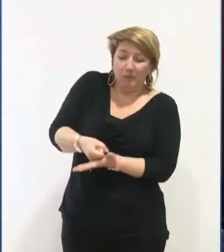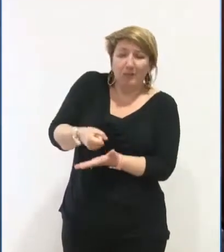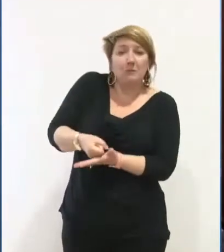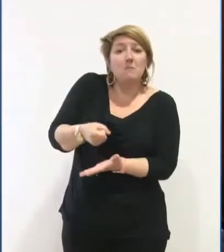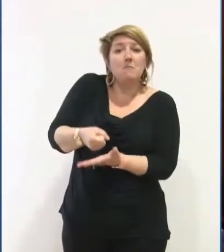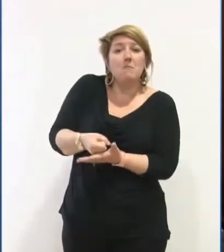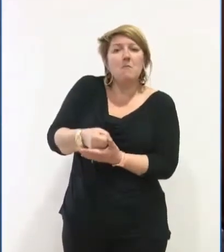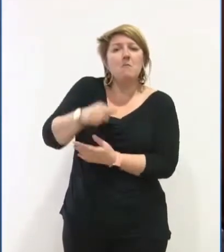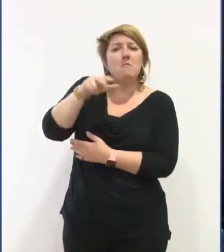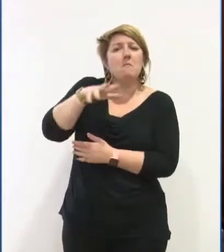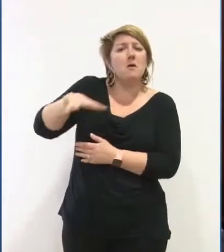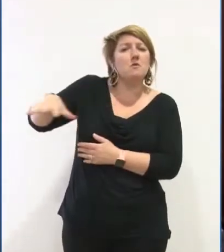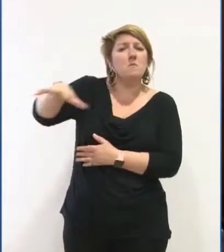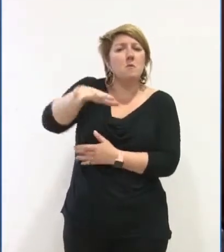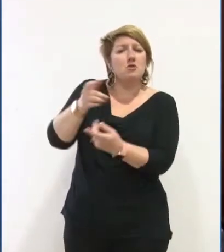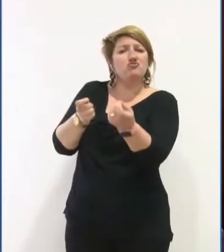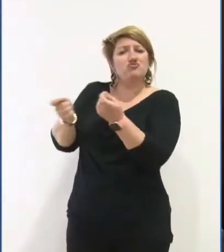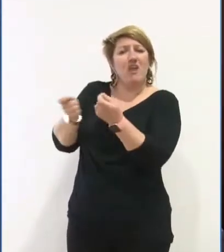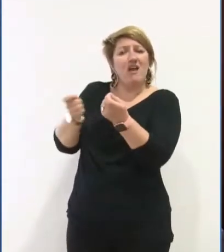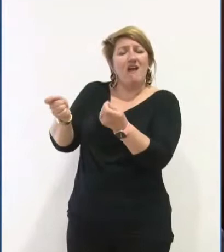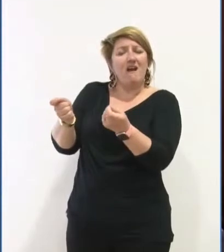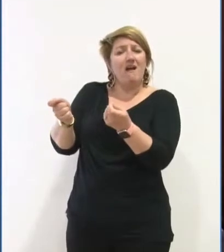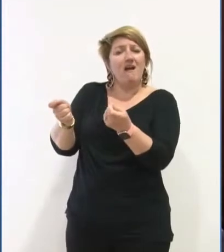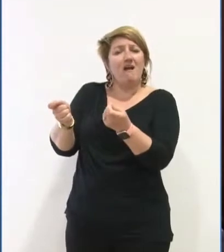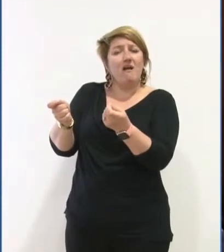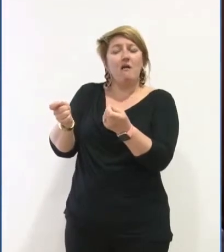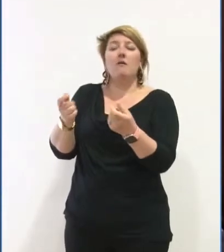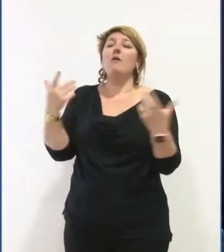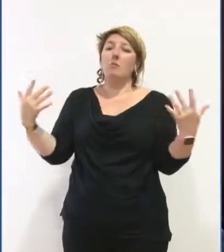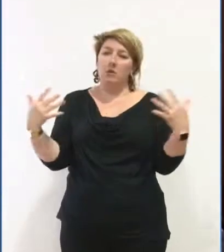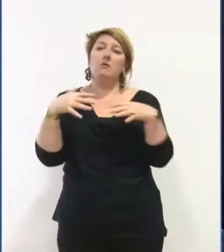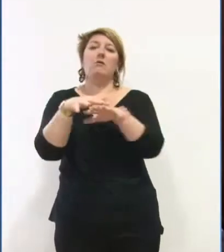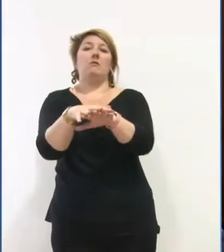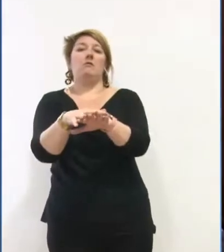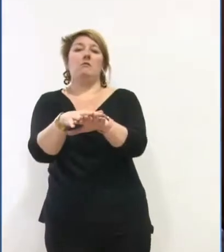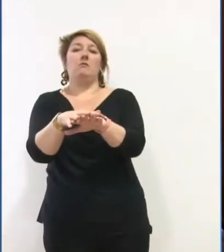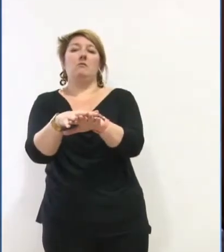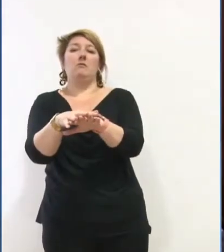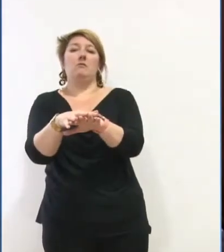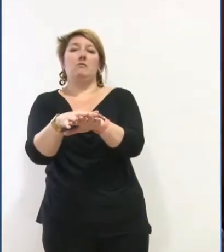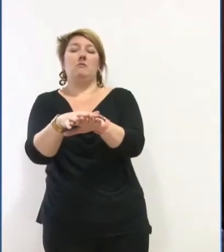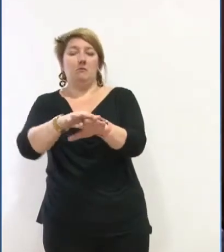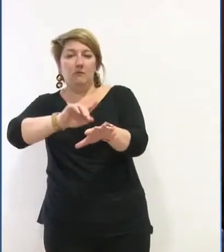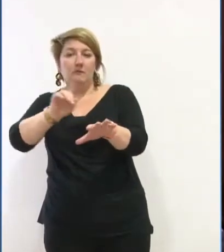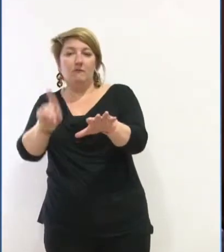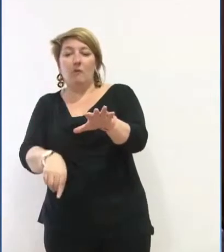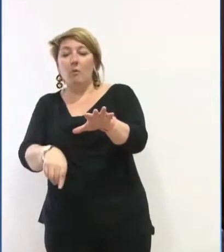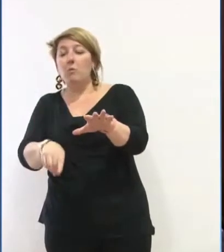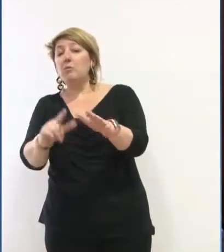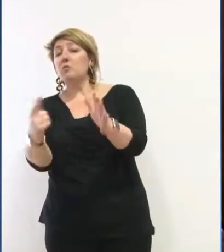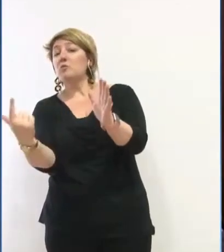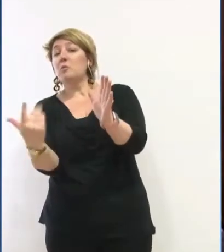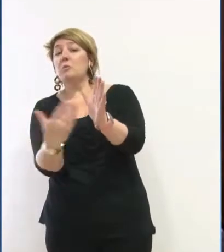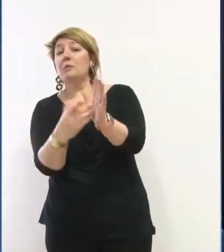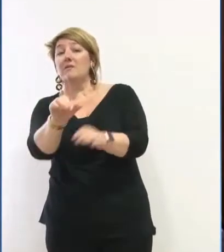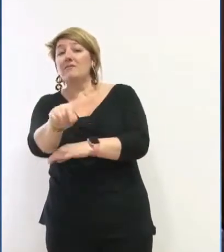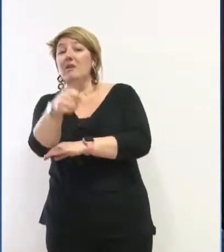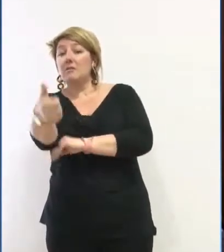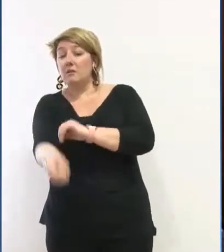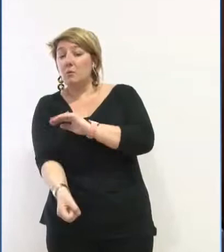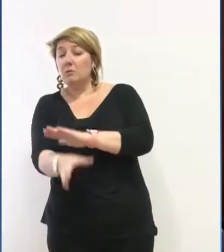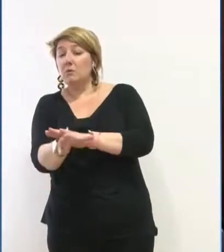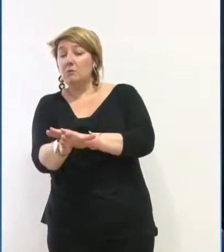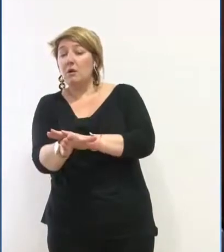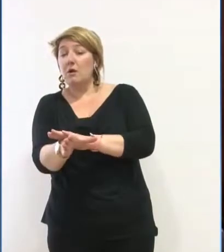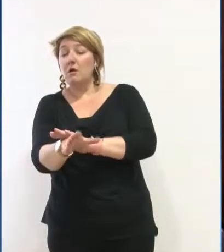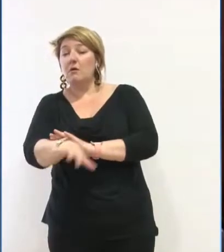en principe, une obligation de regroupement des organismes HLM à l'horizon 2021. Celui-ci était